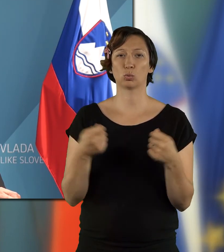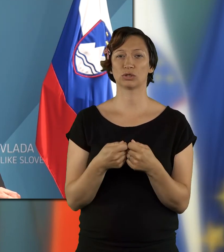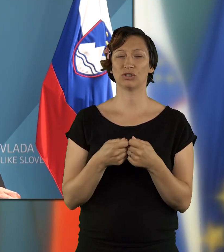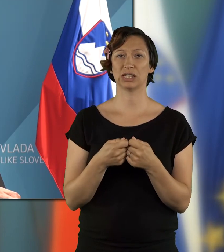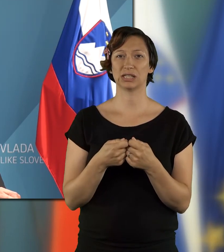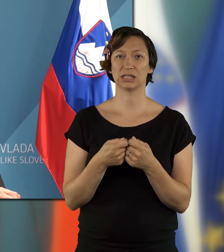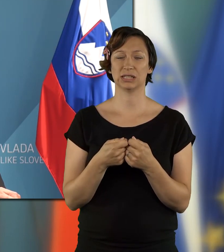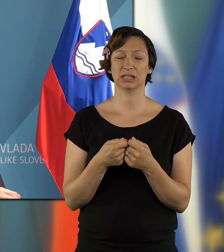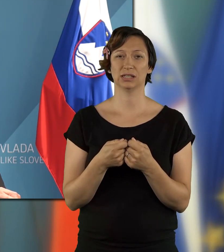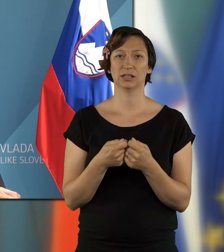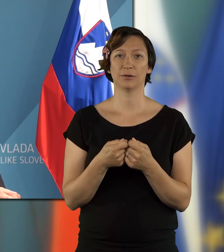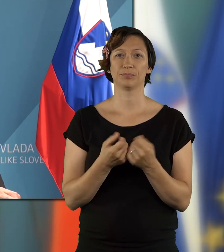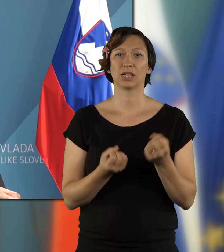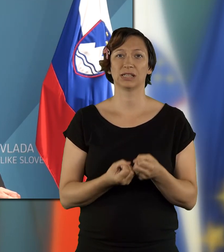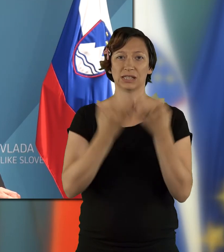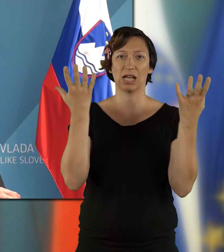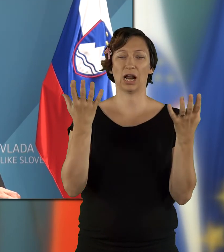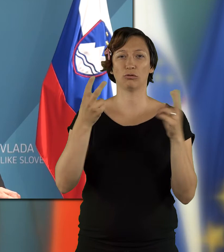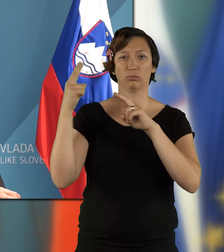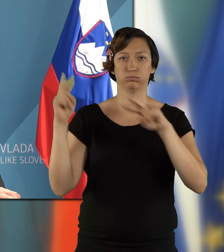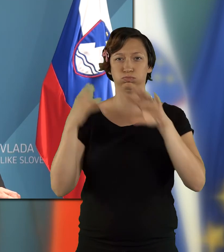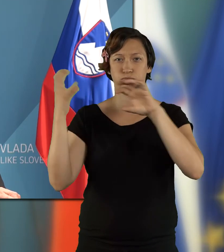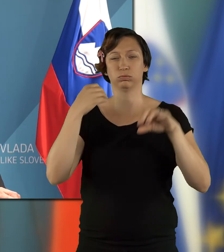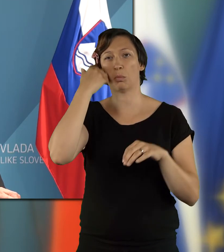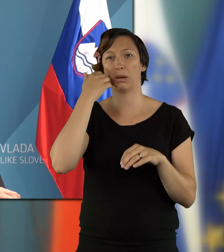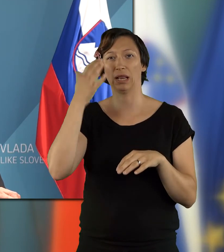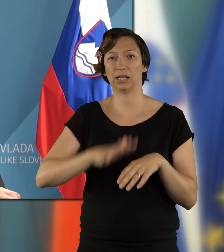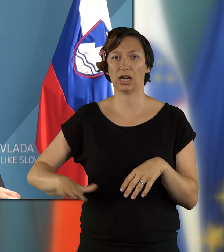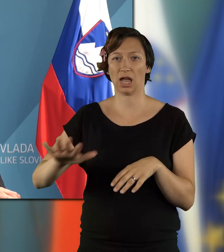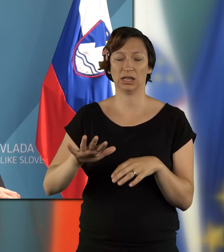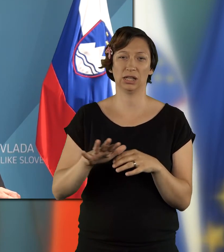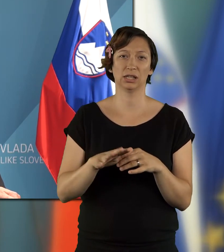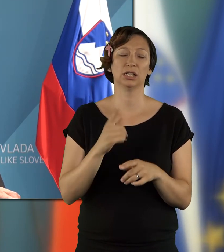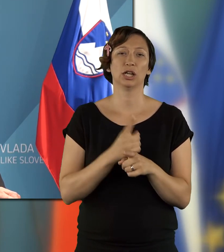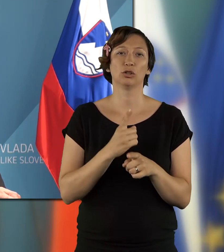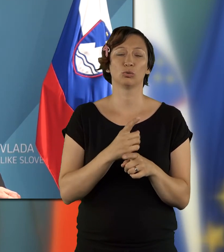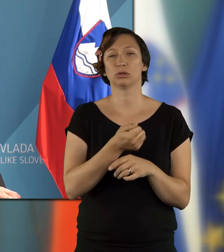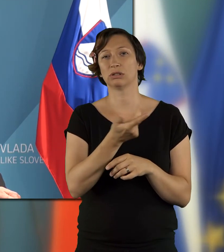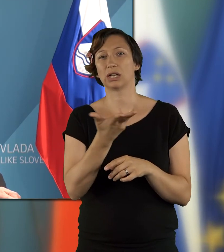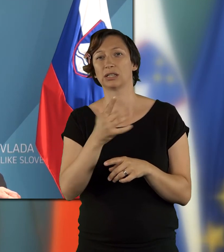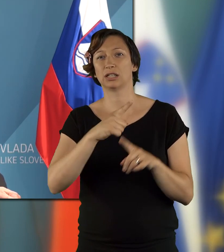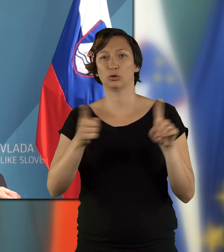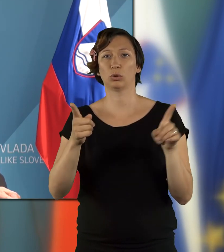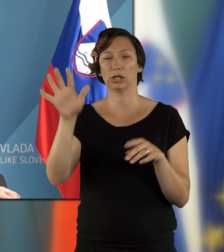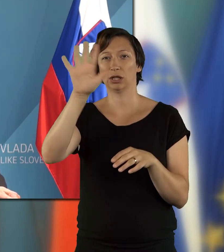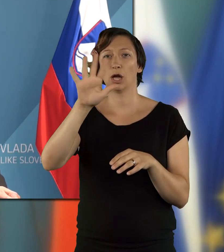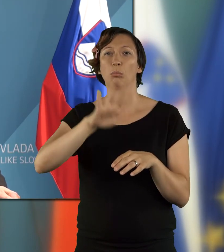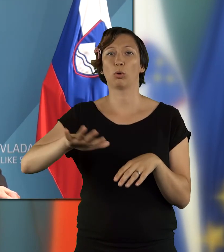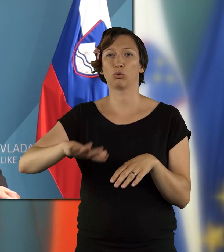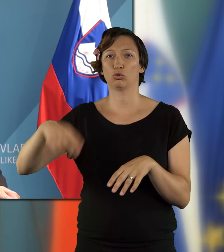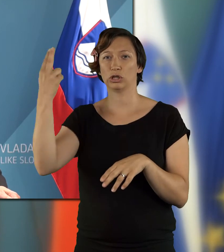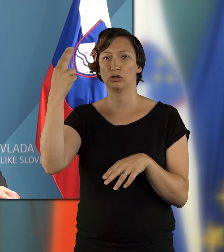z naravno ujmo v Beli krajini in pa tudi v nekaterih drugih področjih